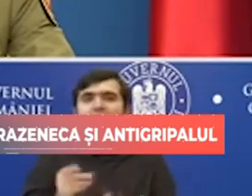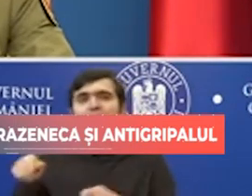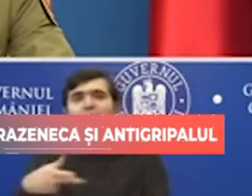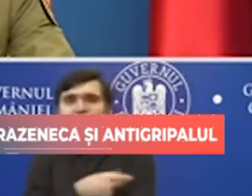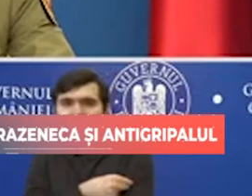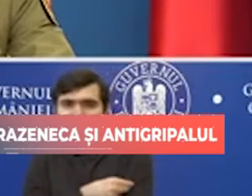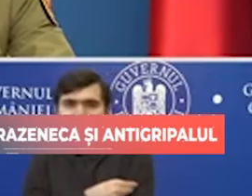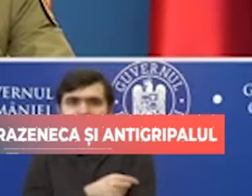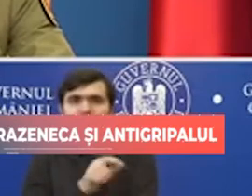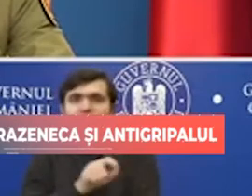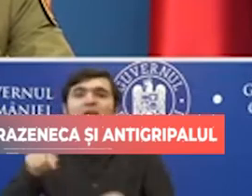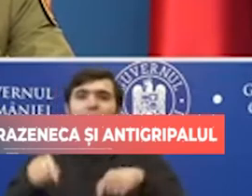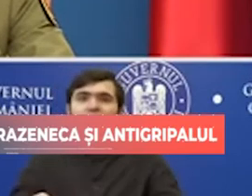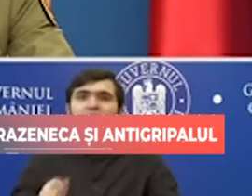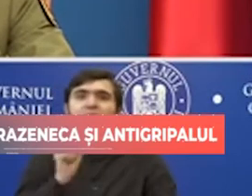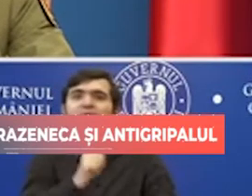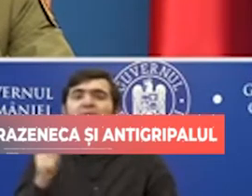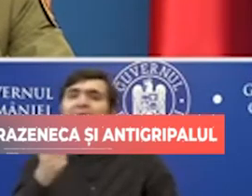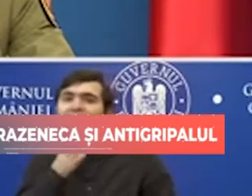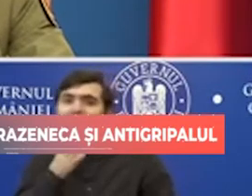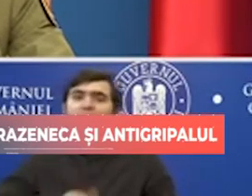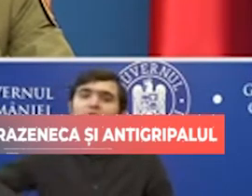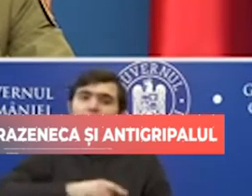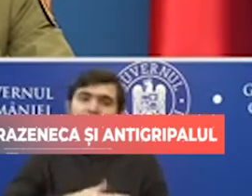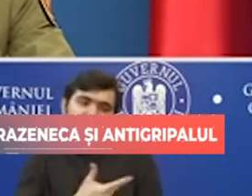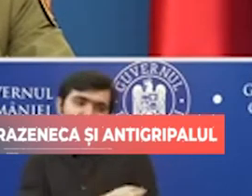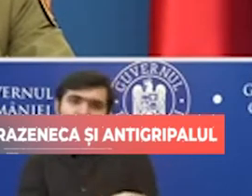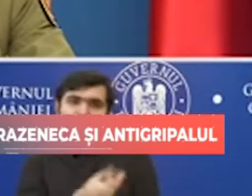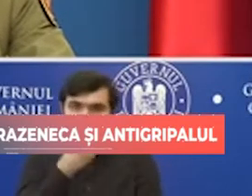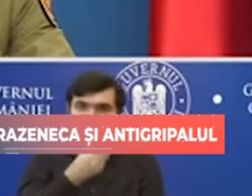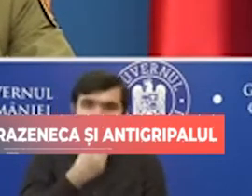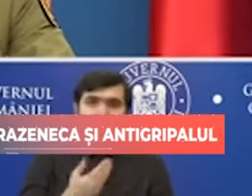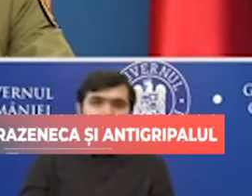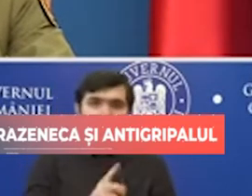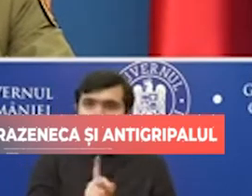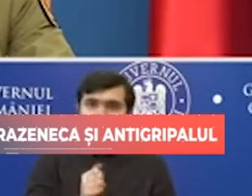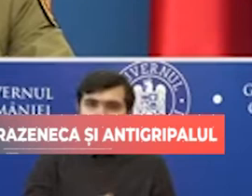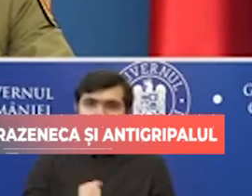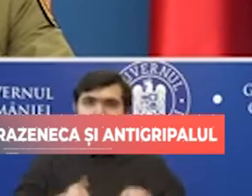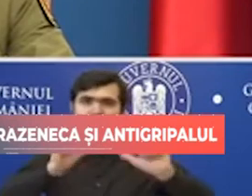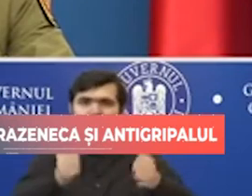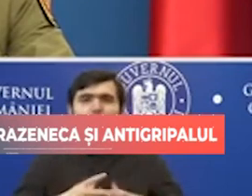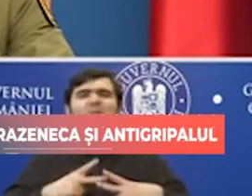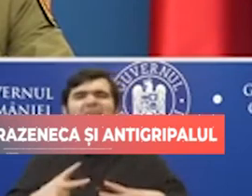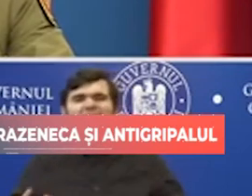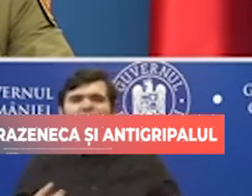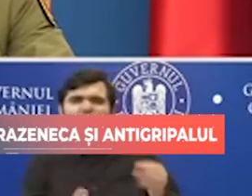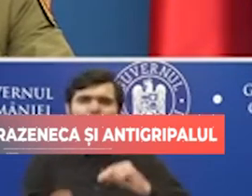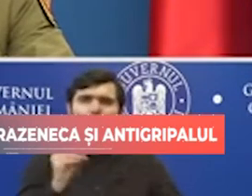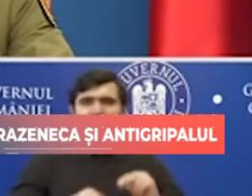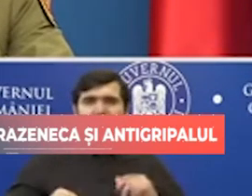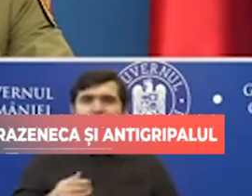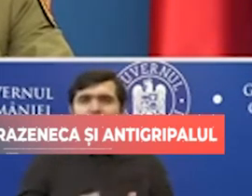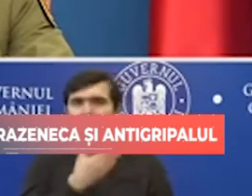în fiecare an totuși ne vaccinăm antigripal, pentru că ne ferește de a face forme grave cu complicații în cazul gripei